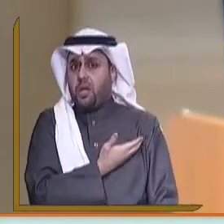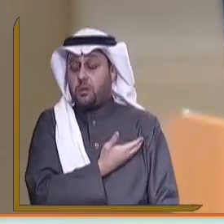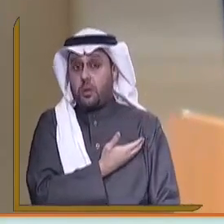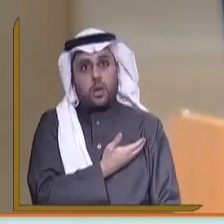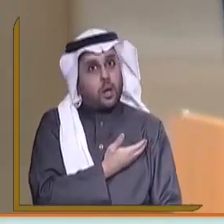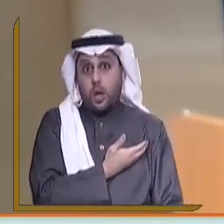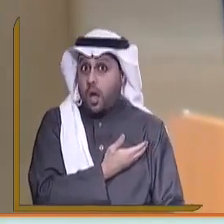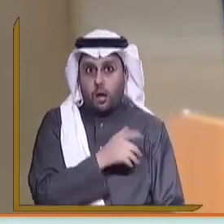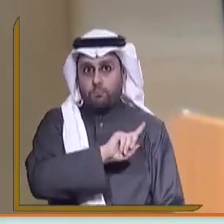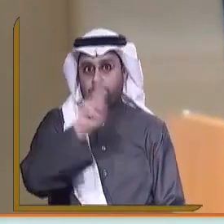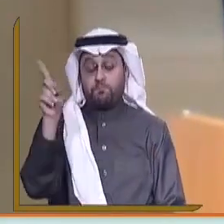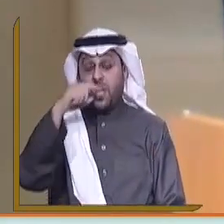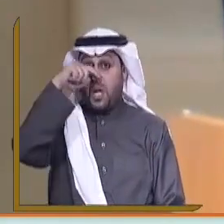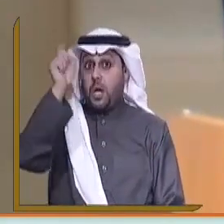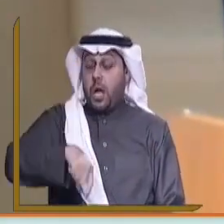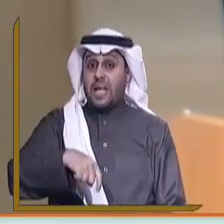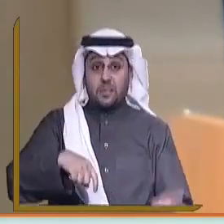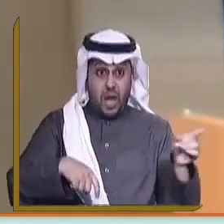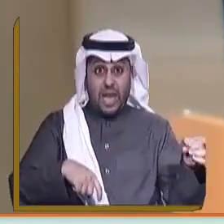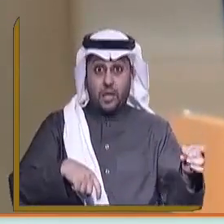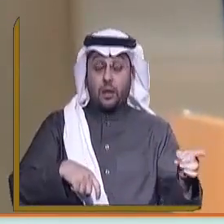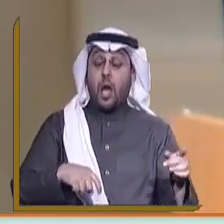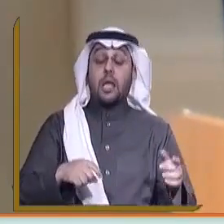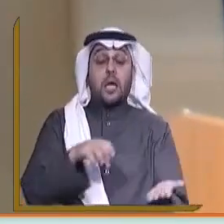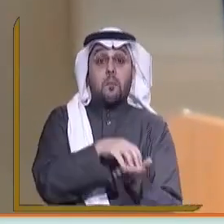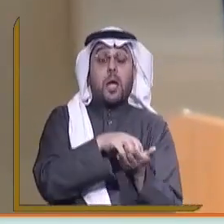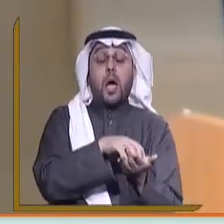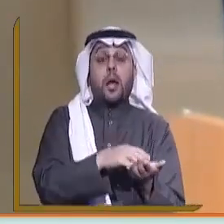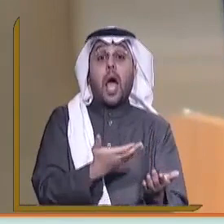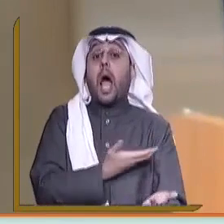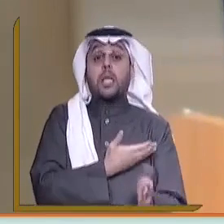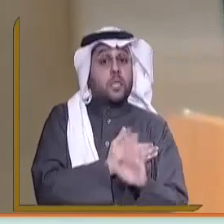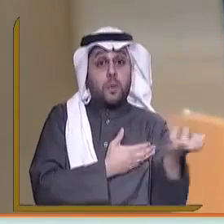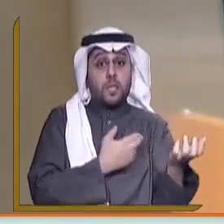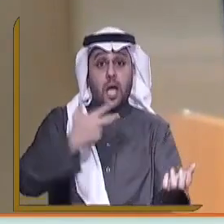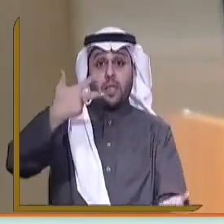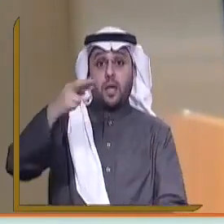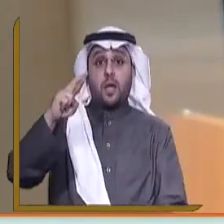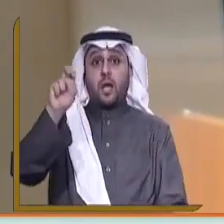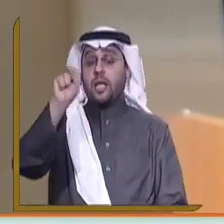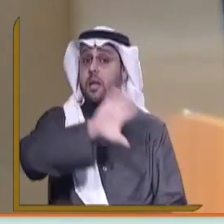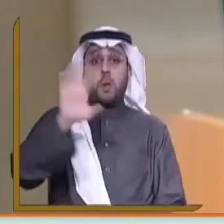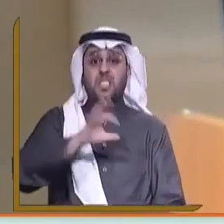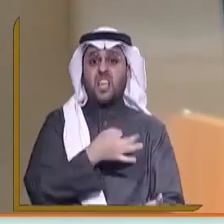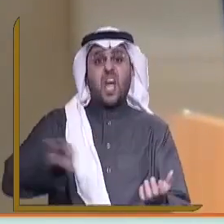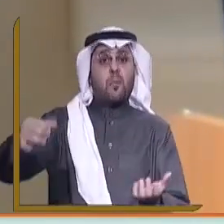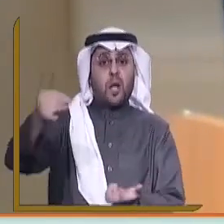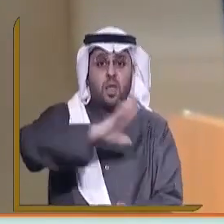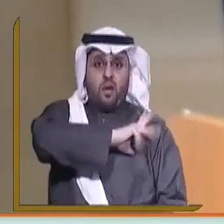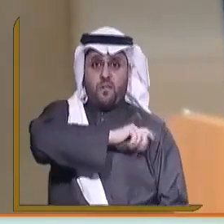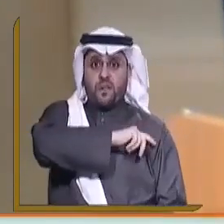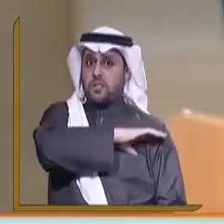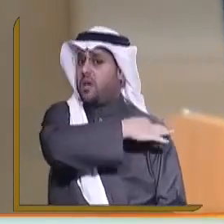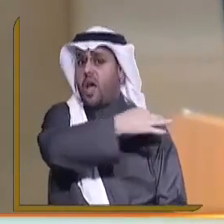مينه رفح التي اصبحت الملاذ الاخيره لمئات الالاف من المدنيين اوصلهم الى هناك التهجير